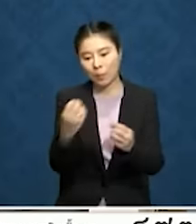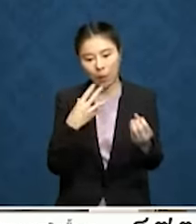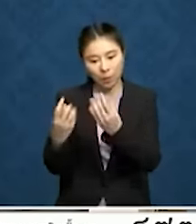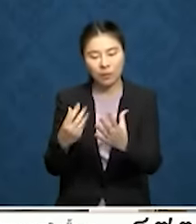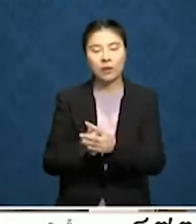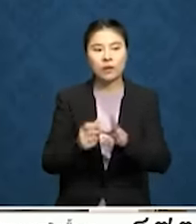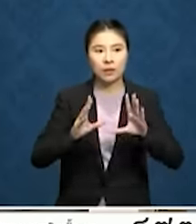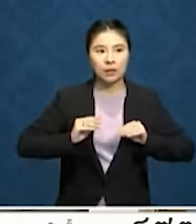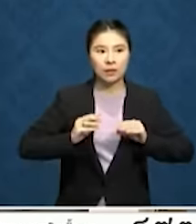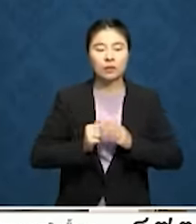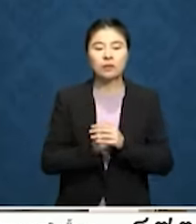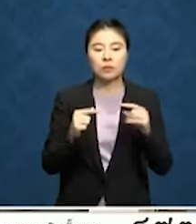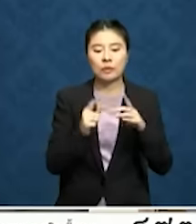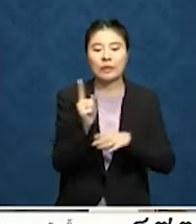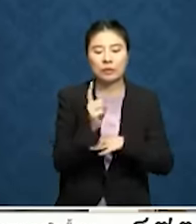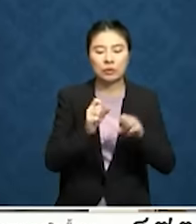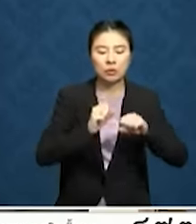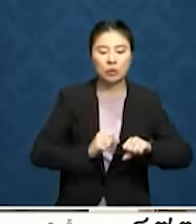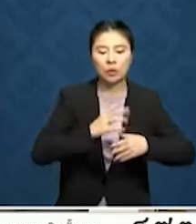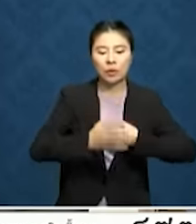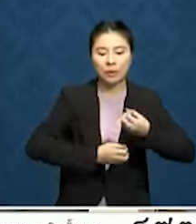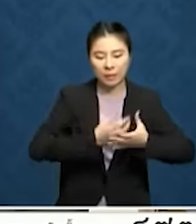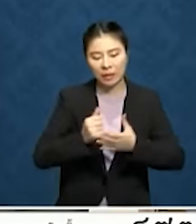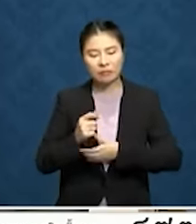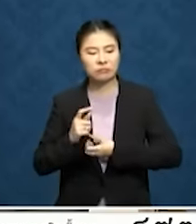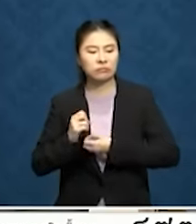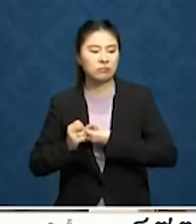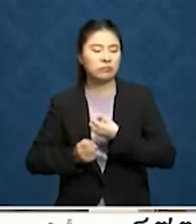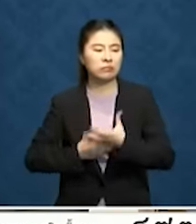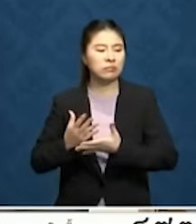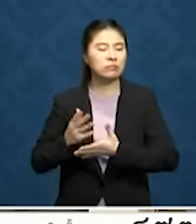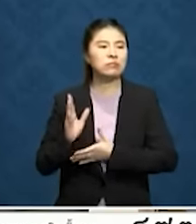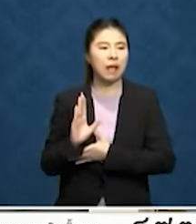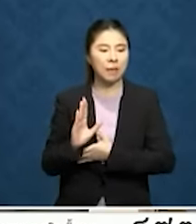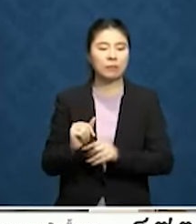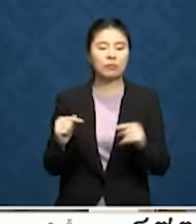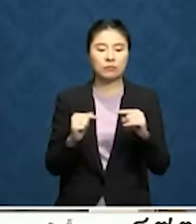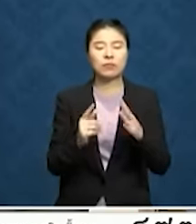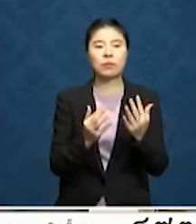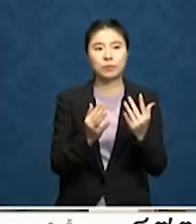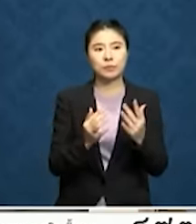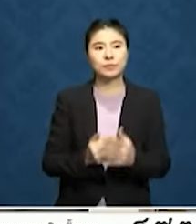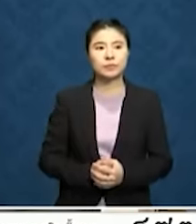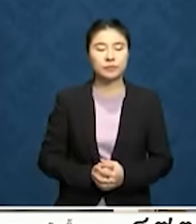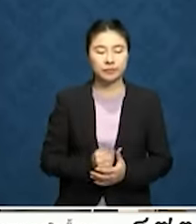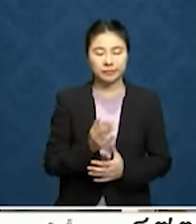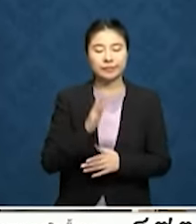ให้พี่ปลายหรือไม่ปลายข้อบังคับพออย่างไรแต่ว่า ท่านประธานครับขออนุญาตครับ